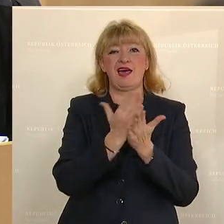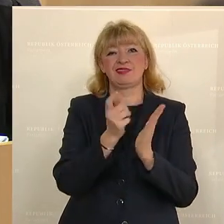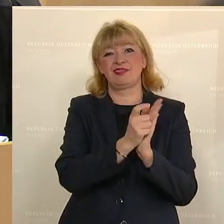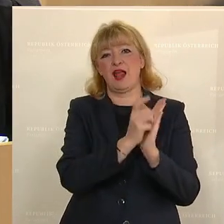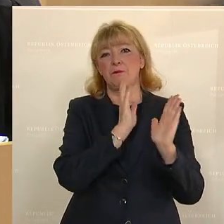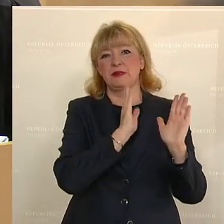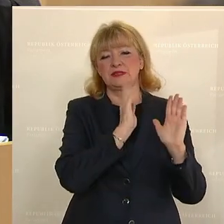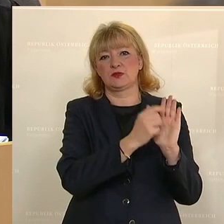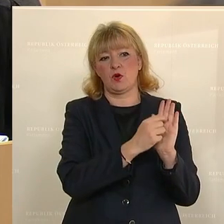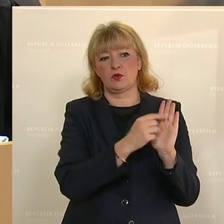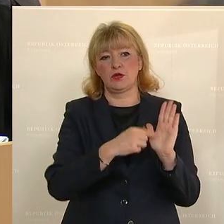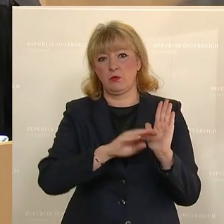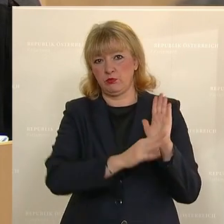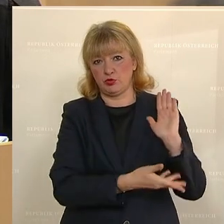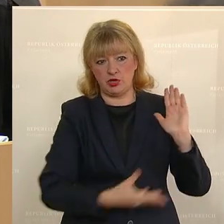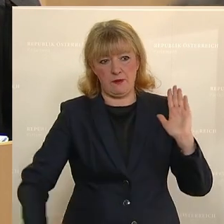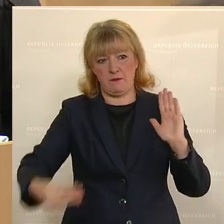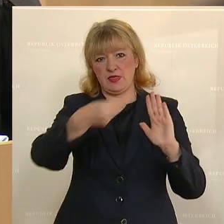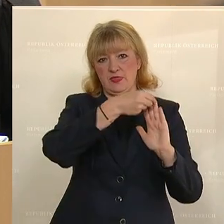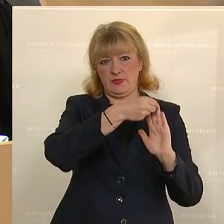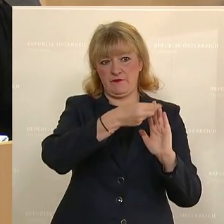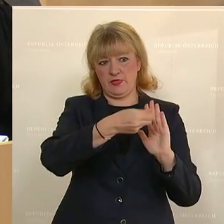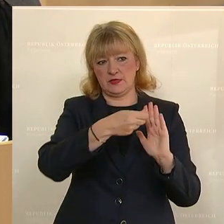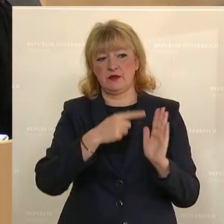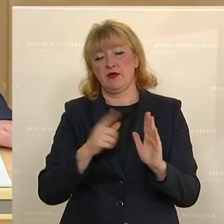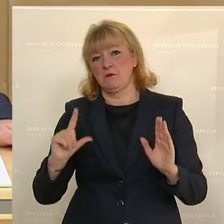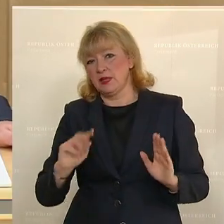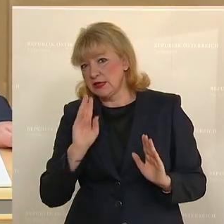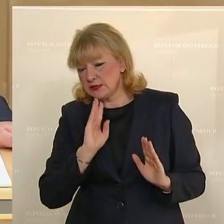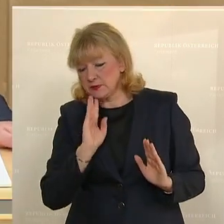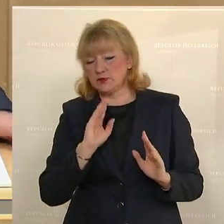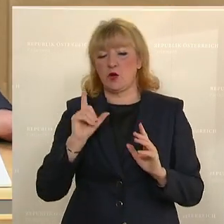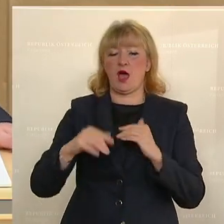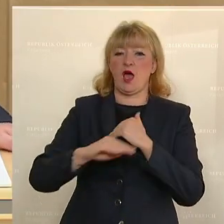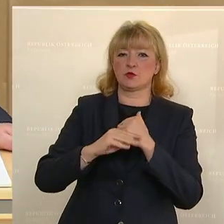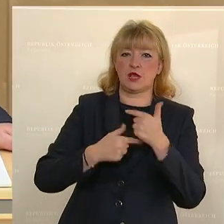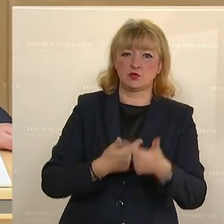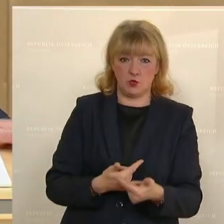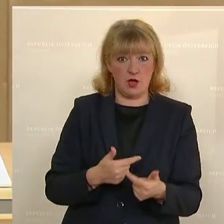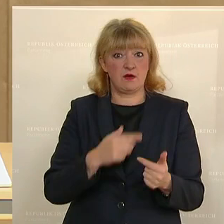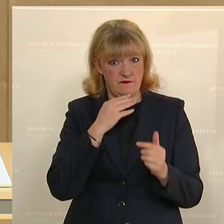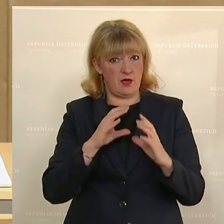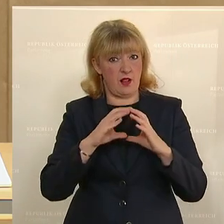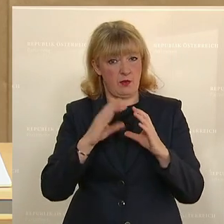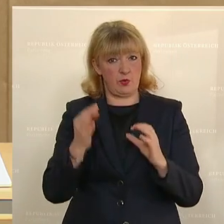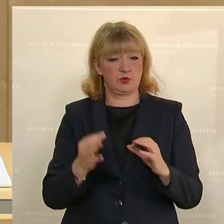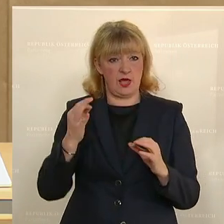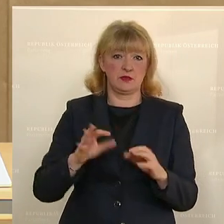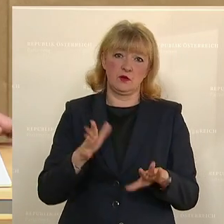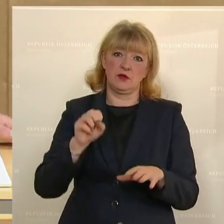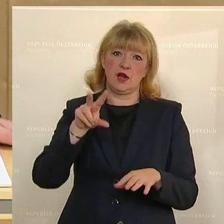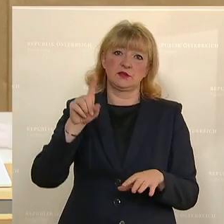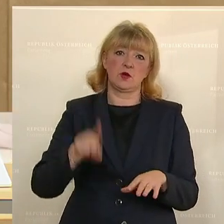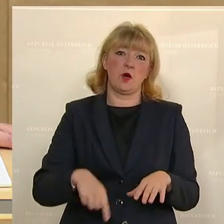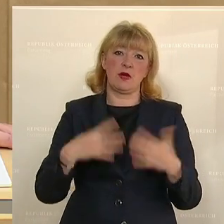Pensionen, die aus dem Budget mitfinanziert werden, da gehören auch die Mindestpensionen, die Ausgleichszulagen dazu, relativ hoch, nämlich bei